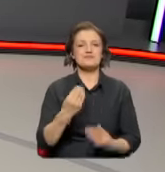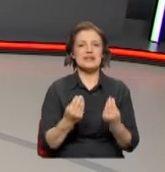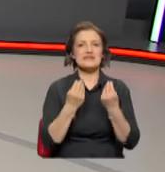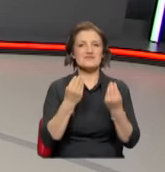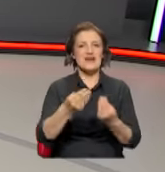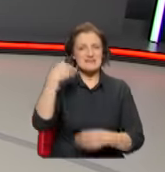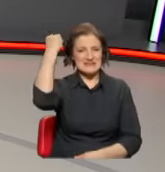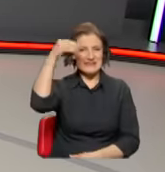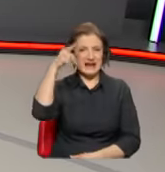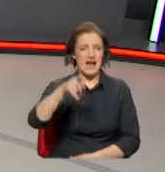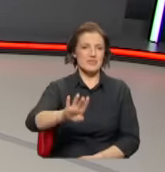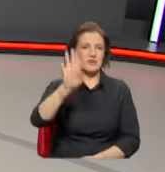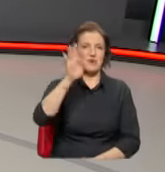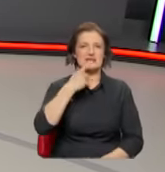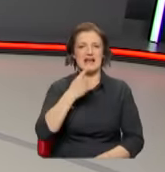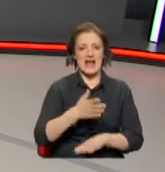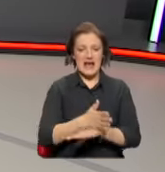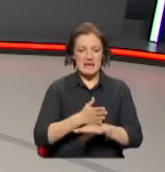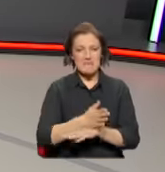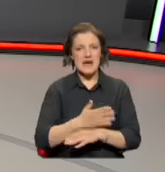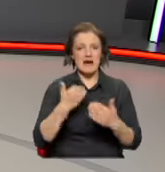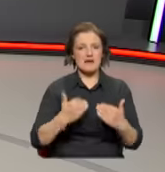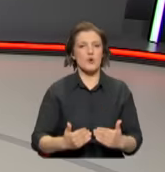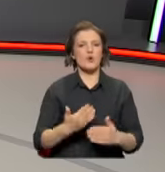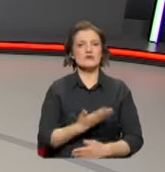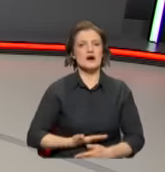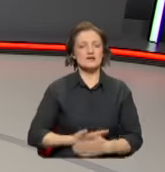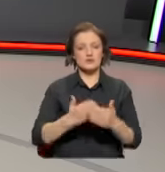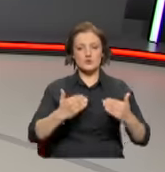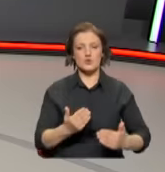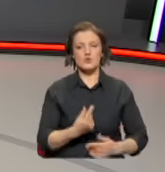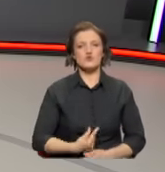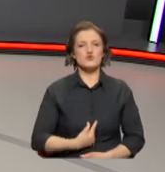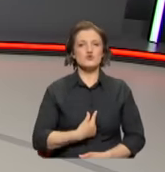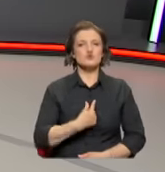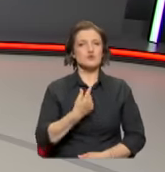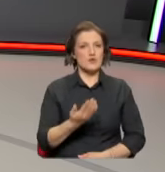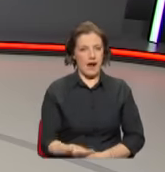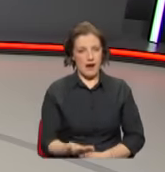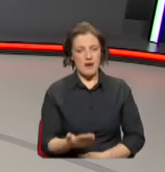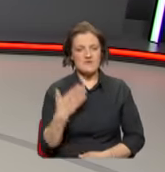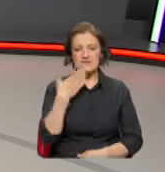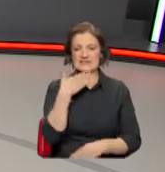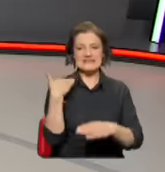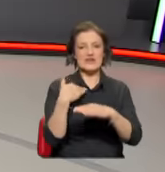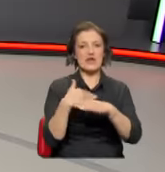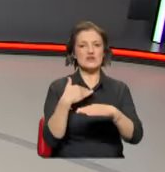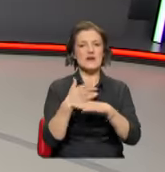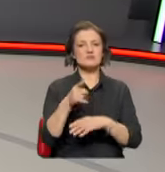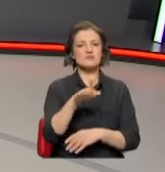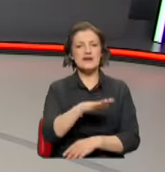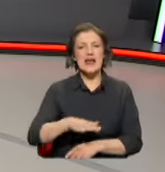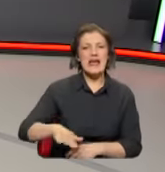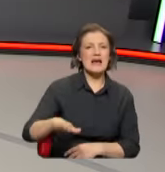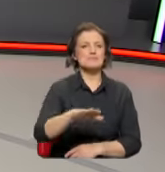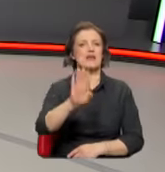Verilmiş sadakaya da demokrasi denir. Ekmeğe, karın doyurmaya, ümide, fırsat eşitliğine, bunların hepsine